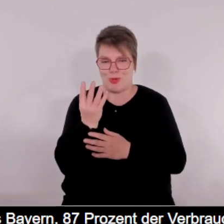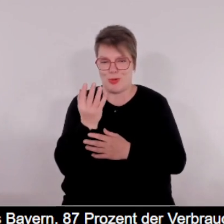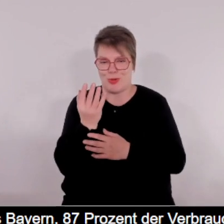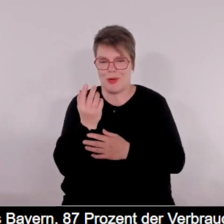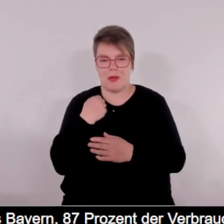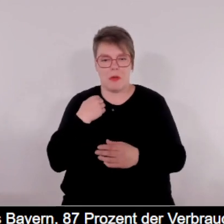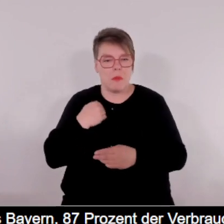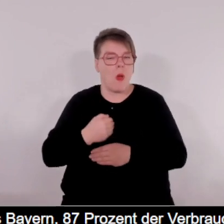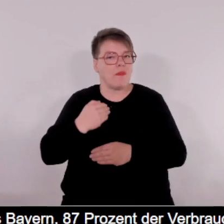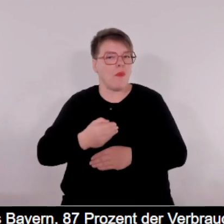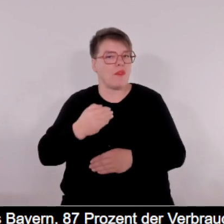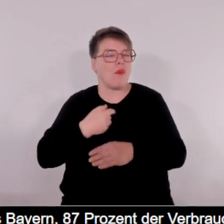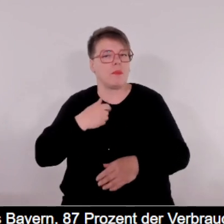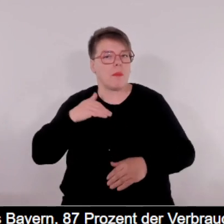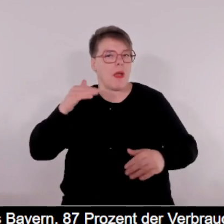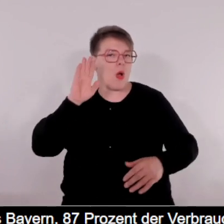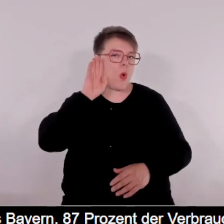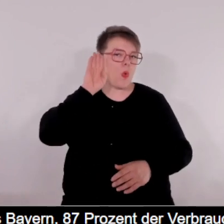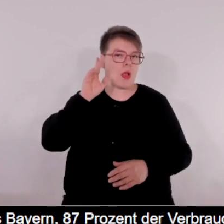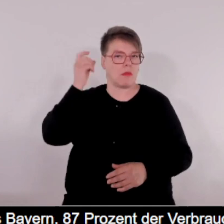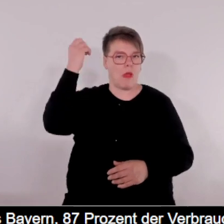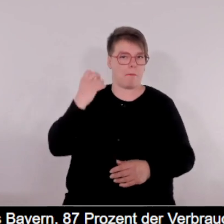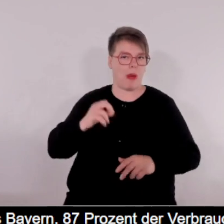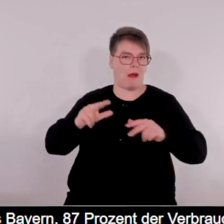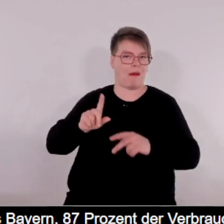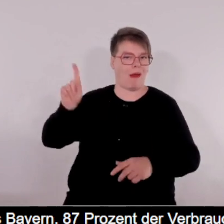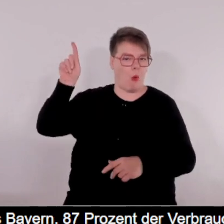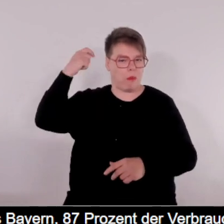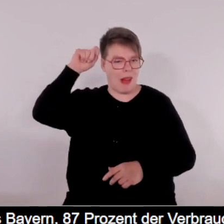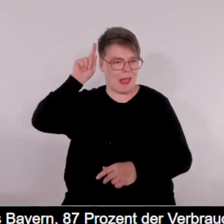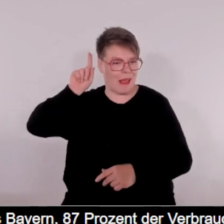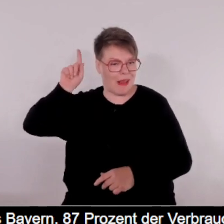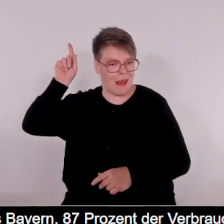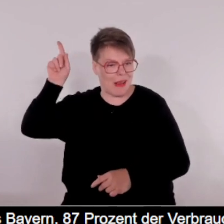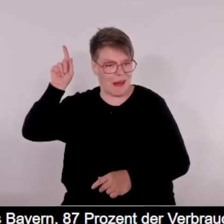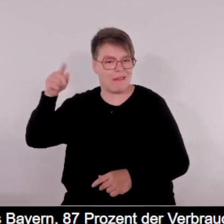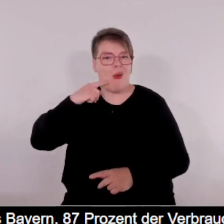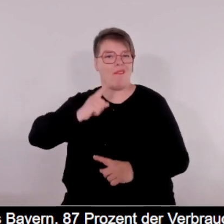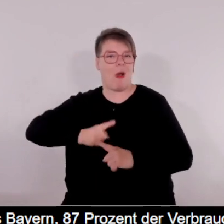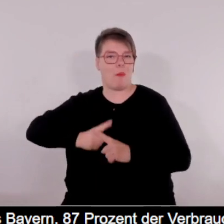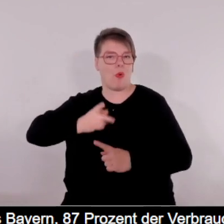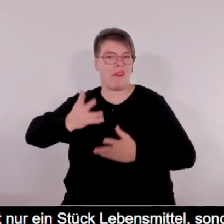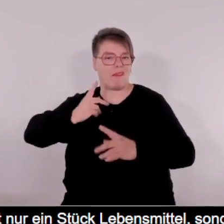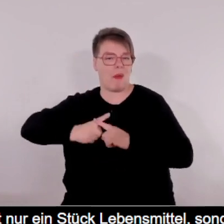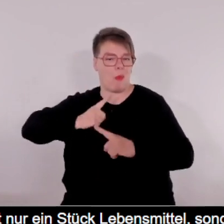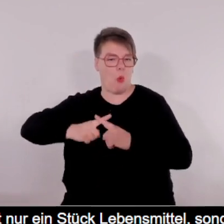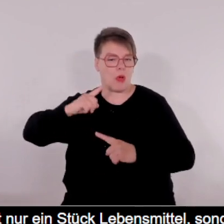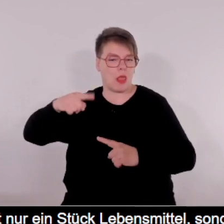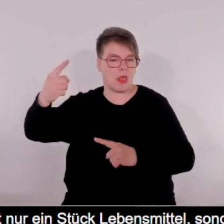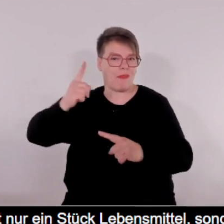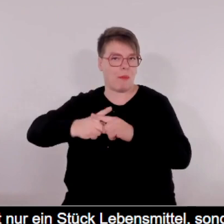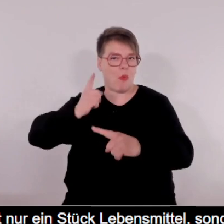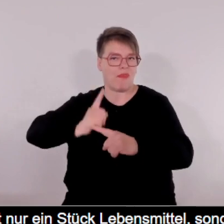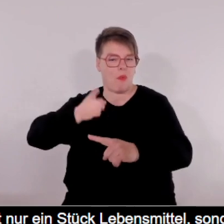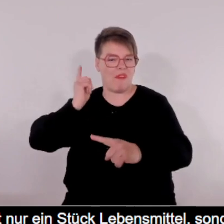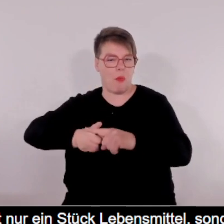bewahren. Wir haben die Genussorte in Bayern geschaffen, wir haben eine eigene Genussakademie und vor allem wir haben Genussschätze, die wir immer wieder